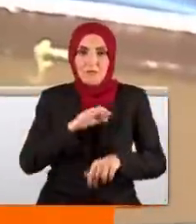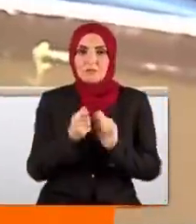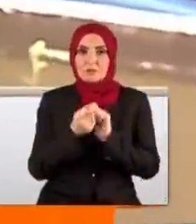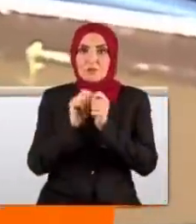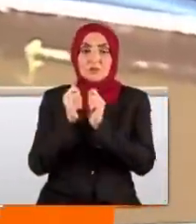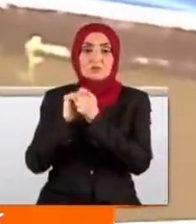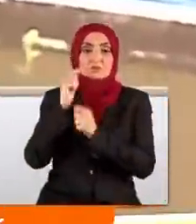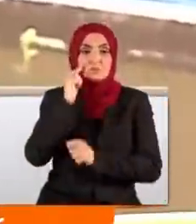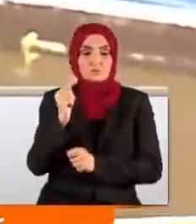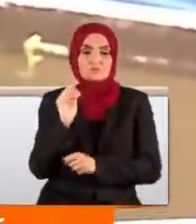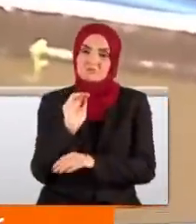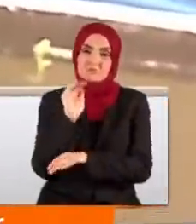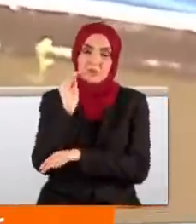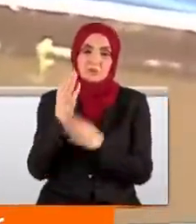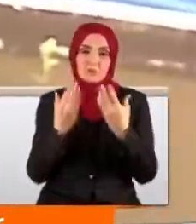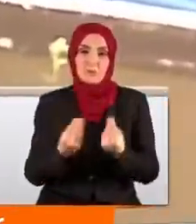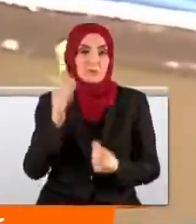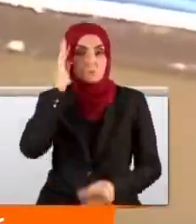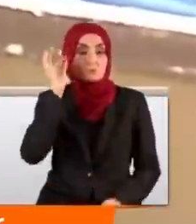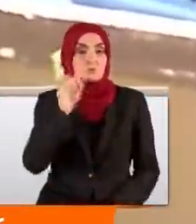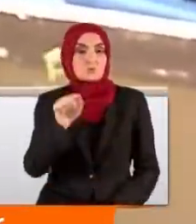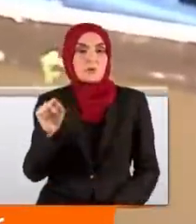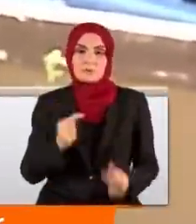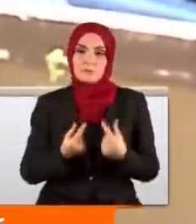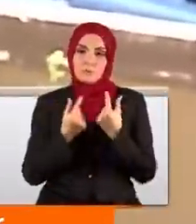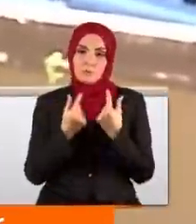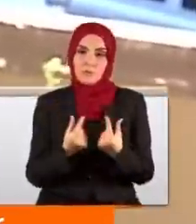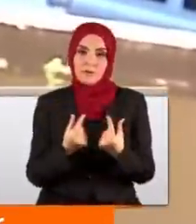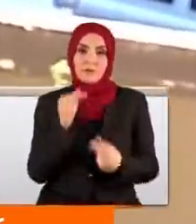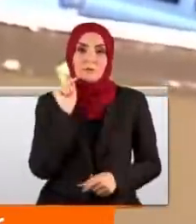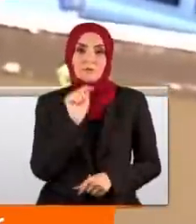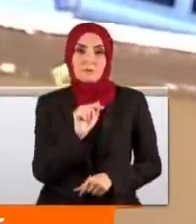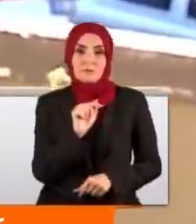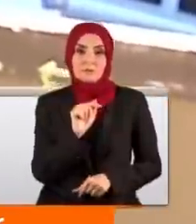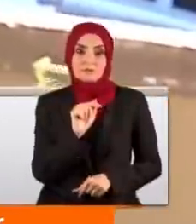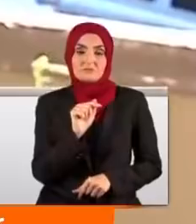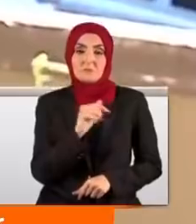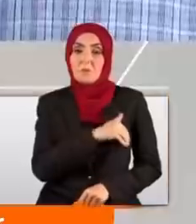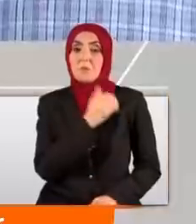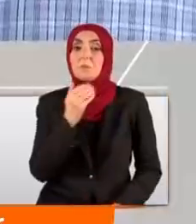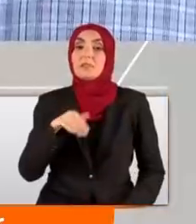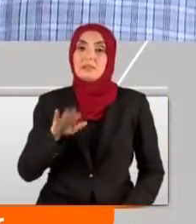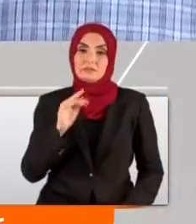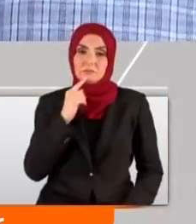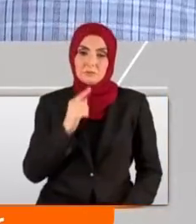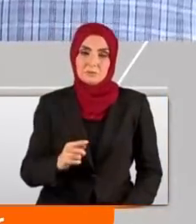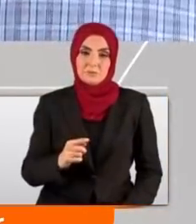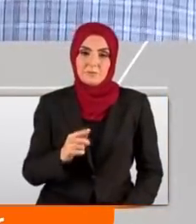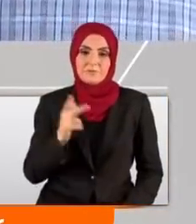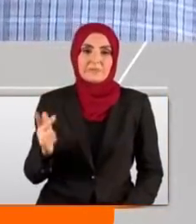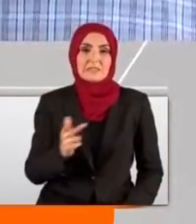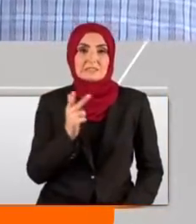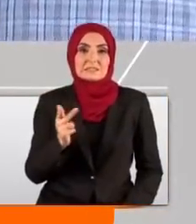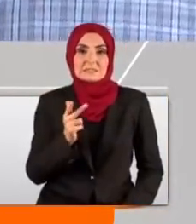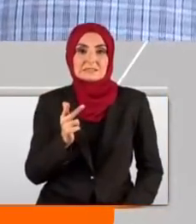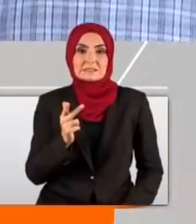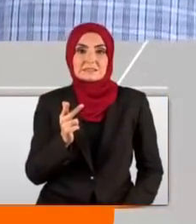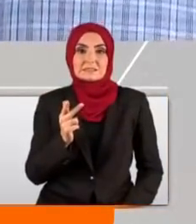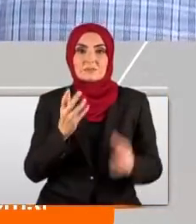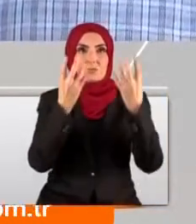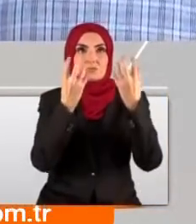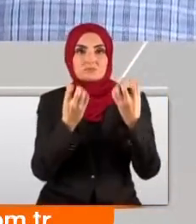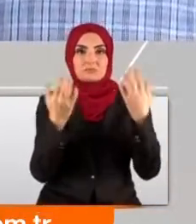değişiklikler yaşanabiliyor ve uzmanlar uyarıyor. Bu hiç de hayra alamet değil. Hızlı bir şekilde yoğuşa meydana geldiğinden bu